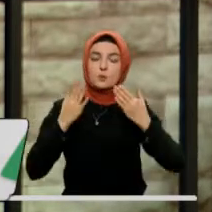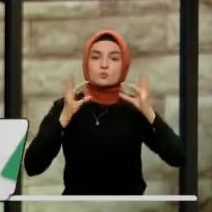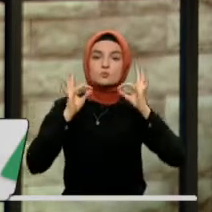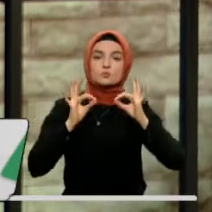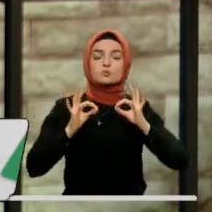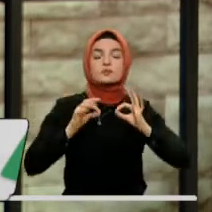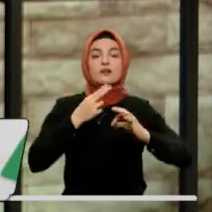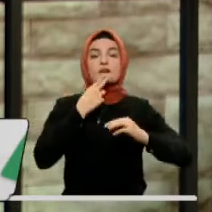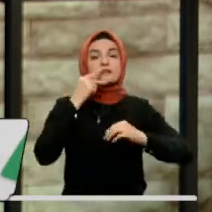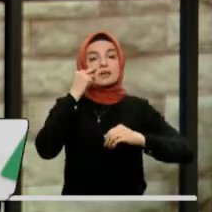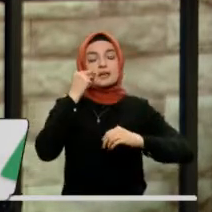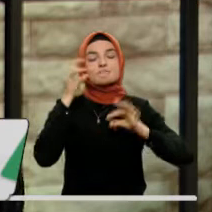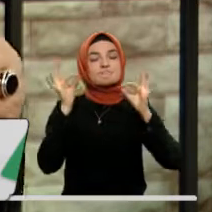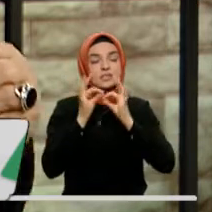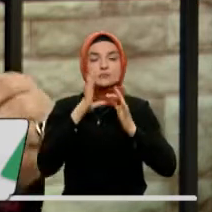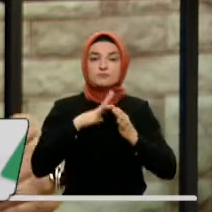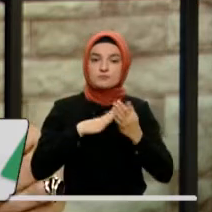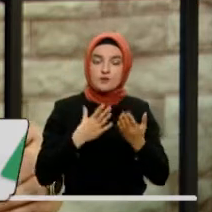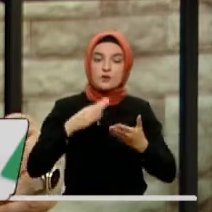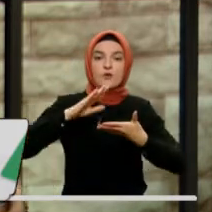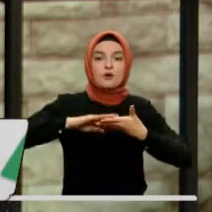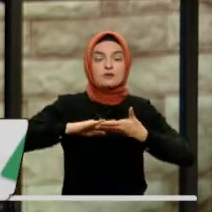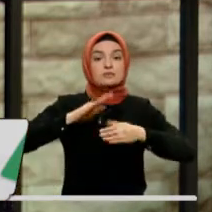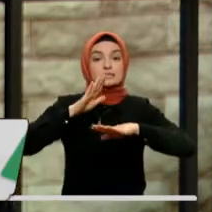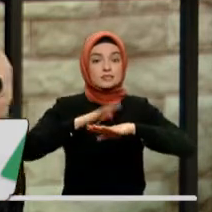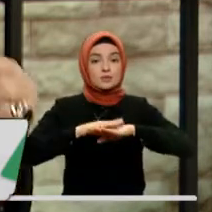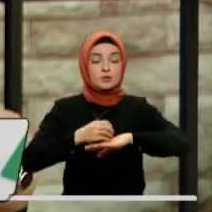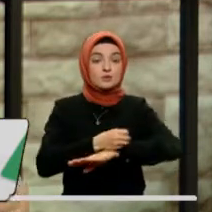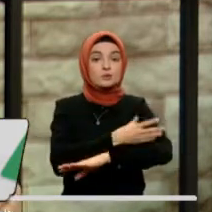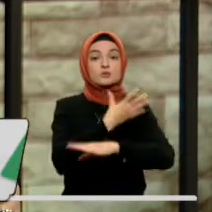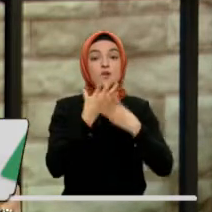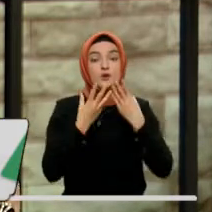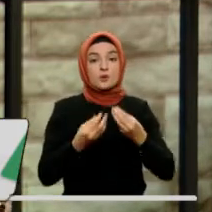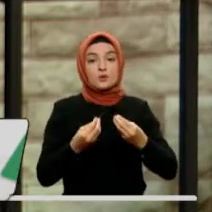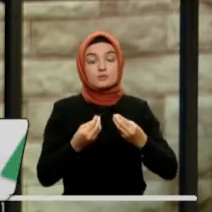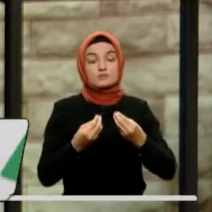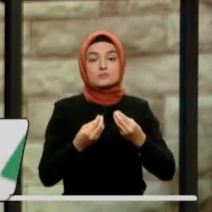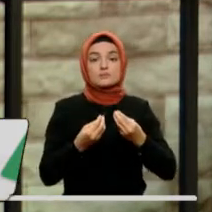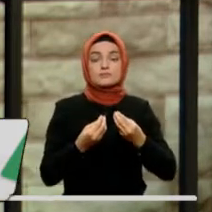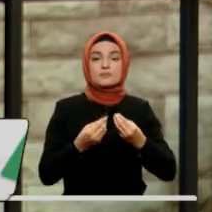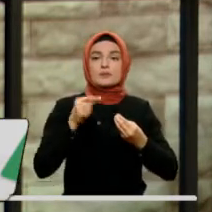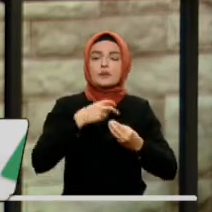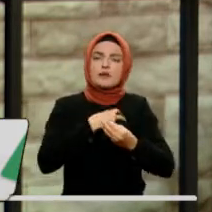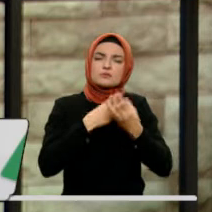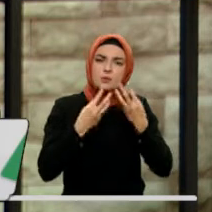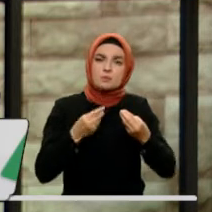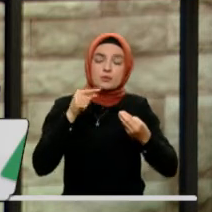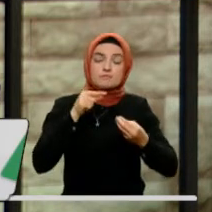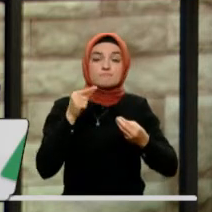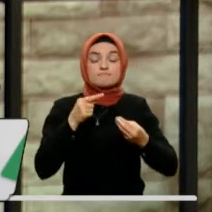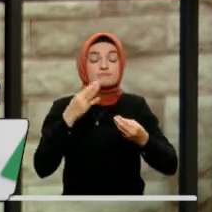ve erkek ilişkileri var. Orada arkadaşlık yaparken duygusal anlamda kaymalar olabilir. Sakın böyle bir şeyle bana